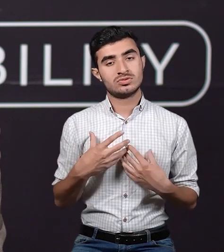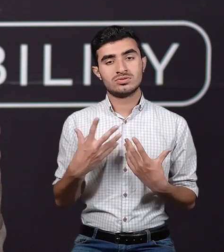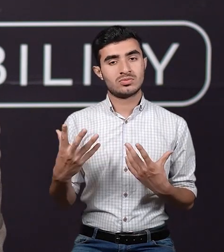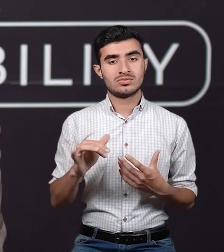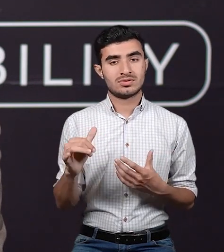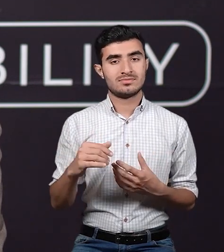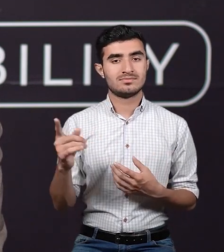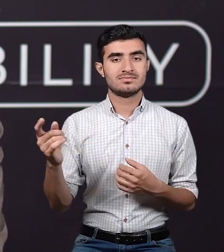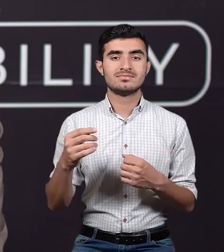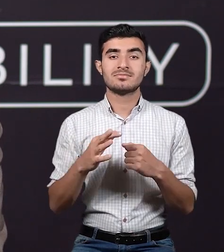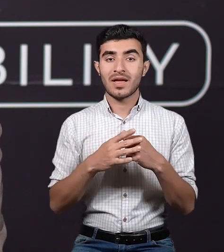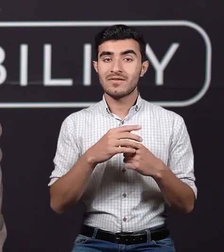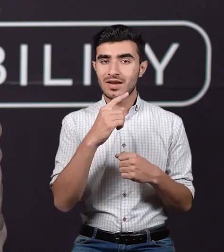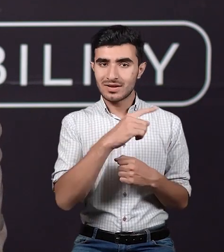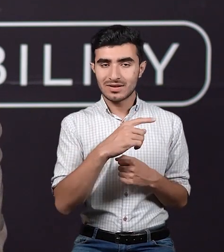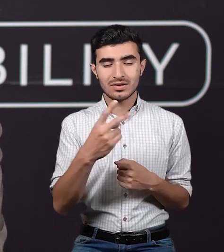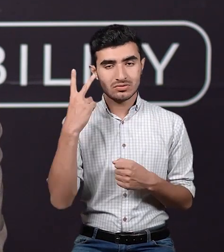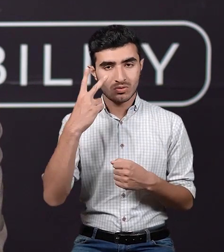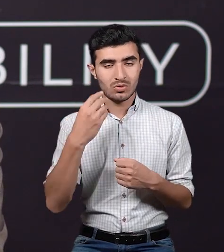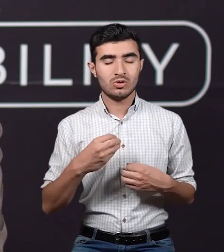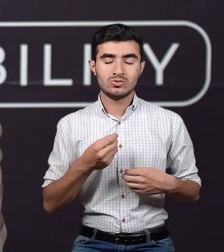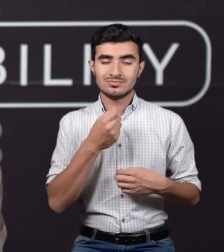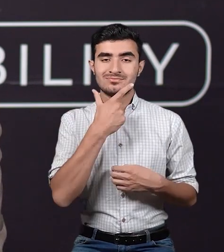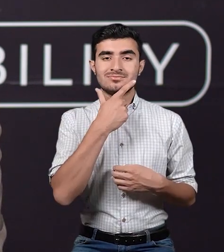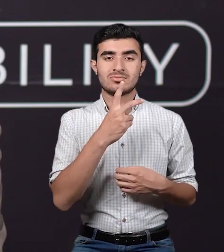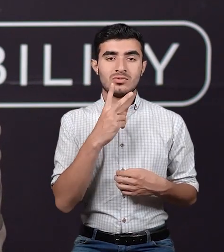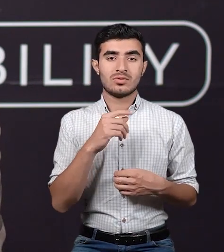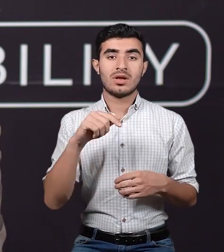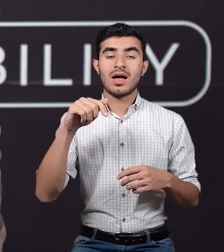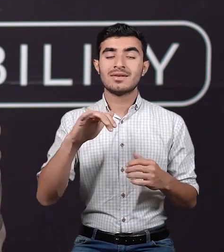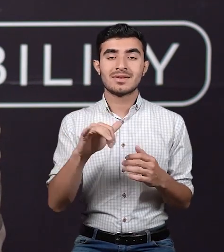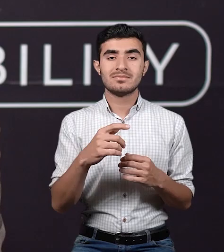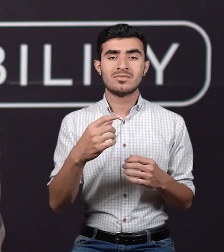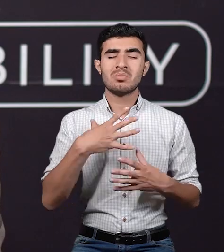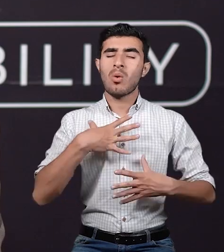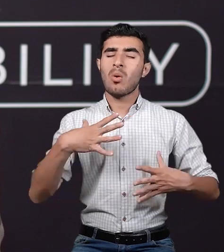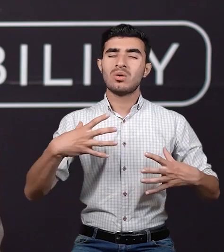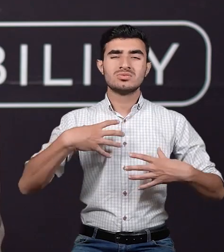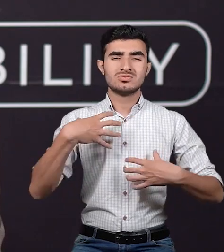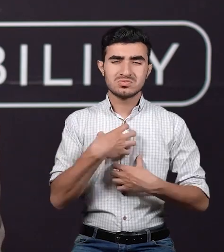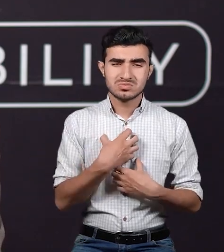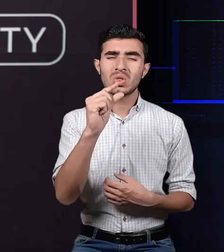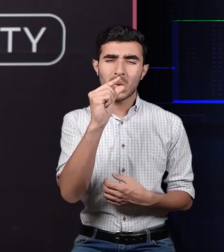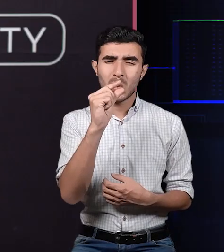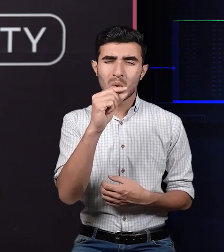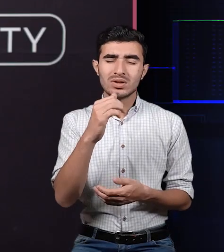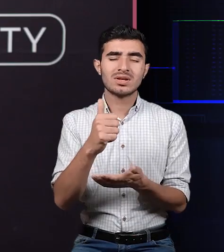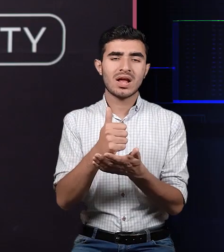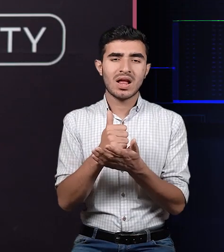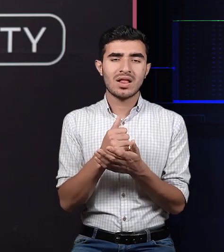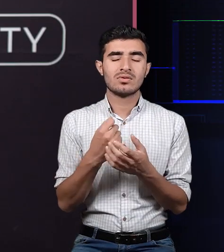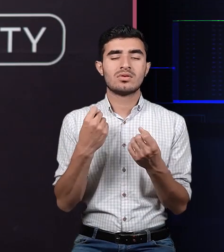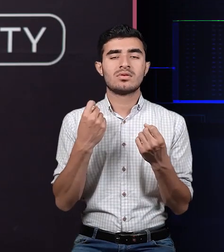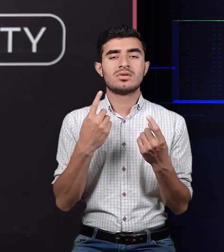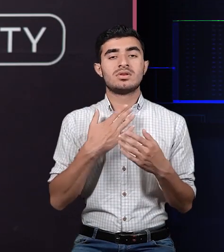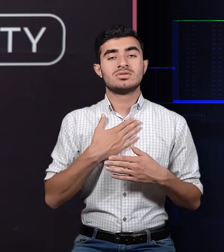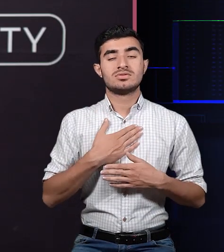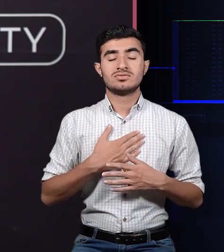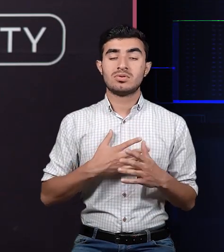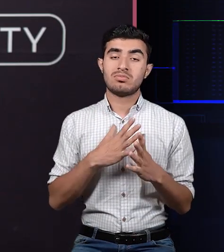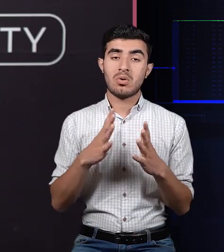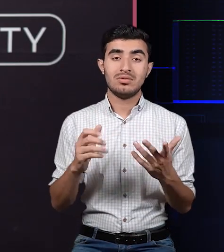دیکھا۔ انتہائی کرب، دکھ اور تکلیف میں ذرا سی راحت کتنی قیمتی ہوتی ہے۔ کل آپ کی رپورٹیں آ جائیں گی تو